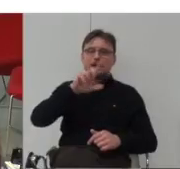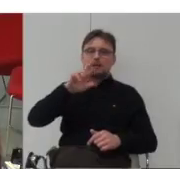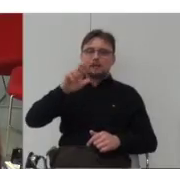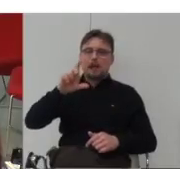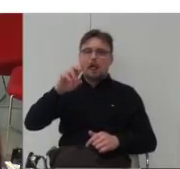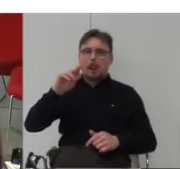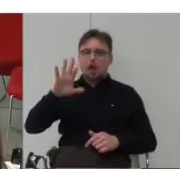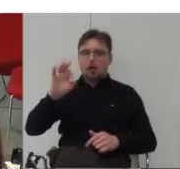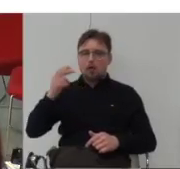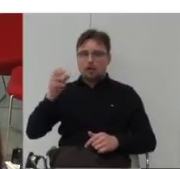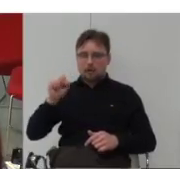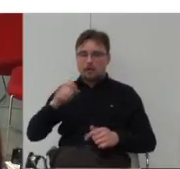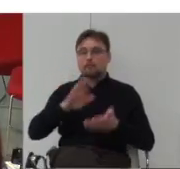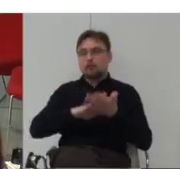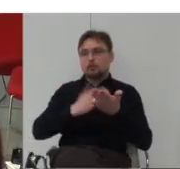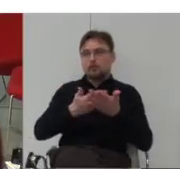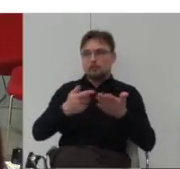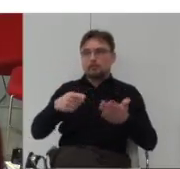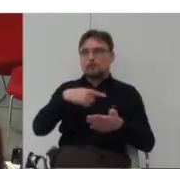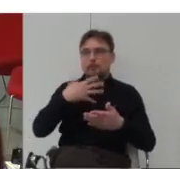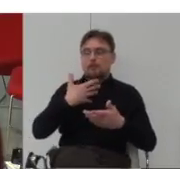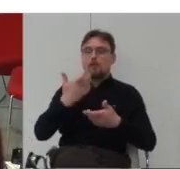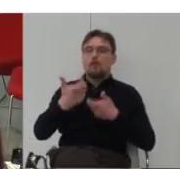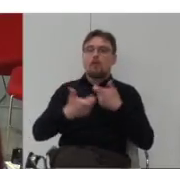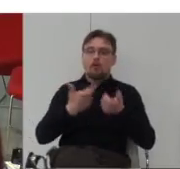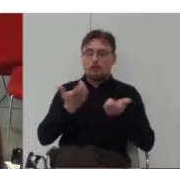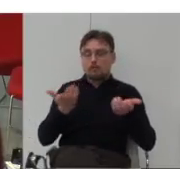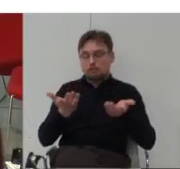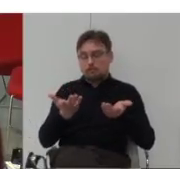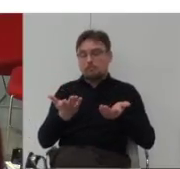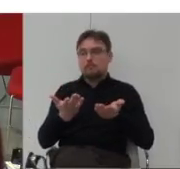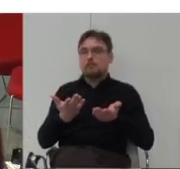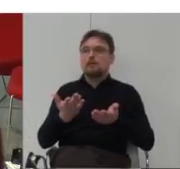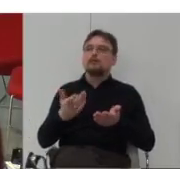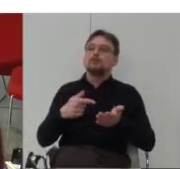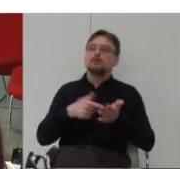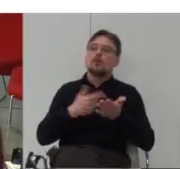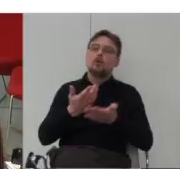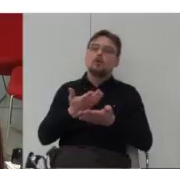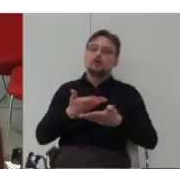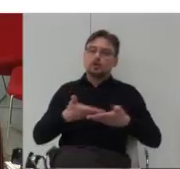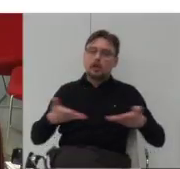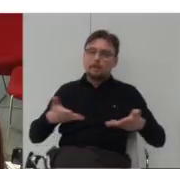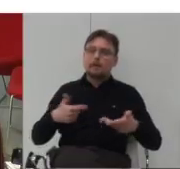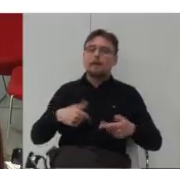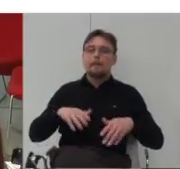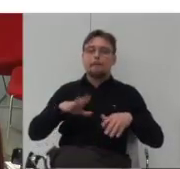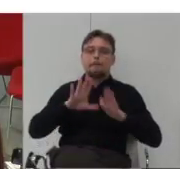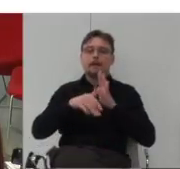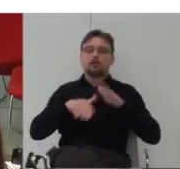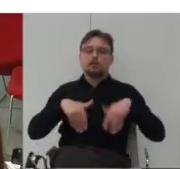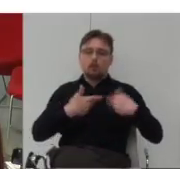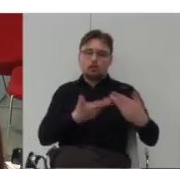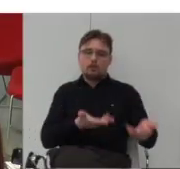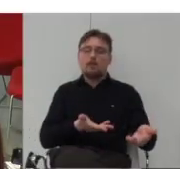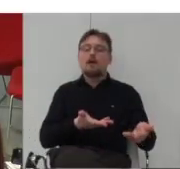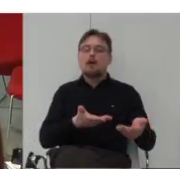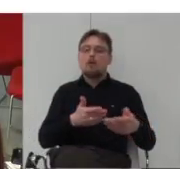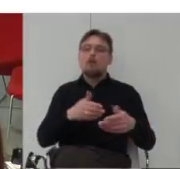przyjemność pracować ze społecznością w dzielnicy Eixample. To jest jedna z działek, które zostały przez miasto oddane